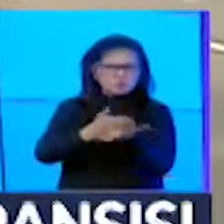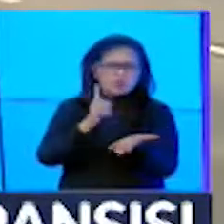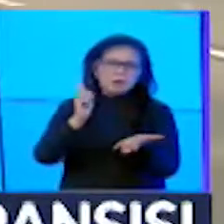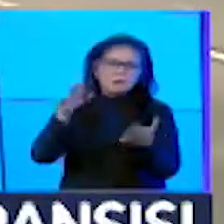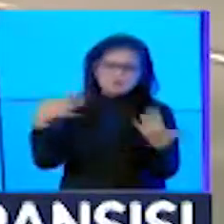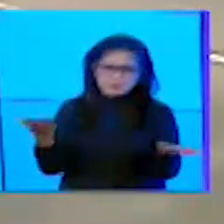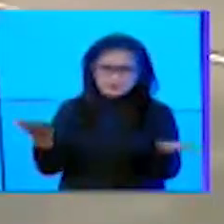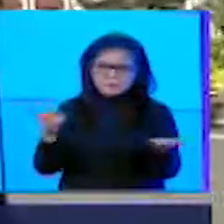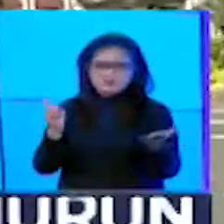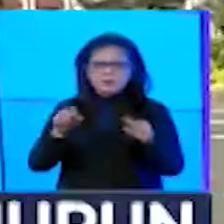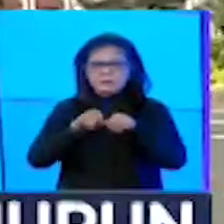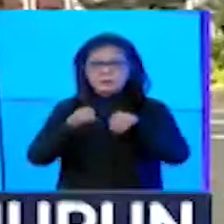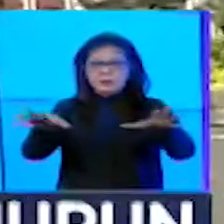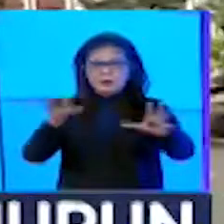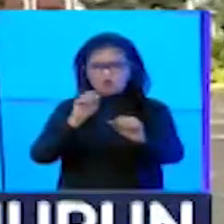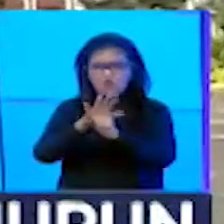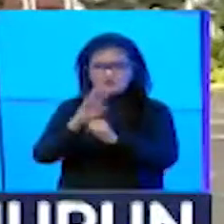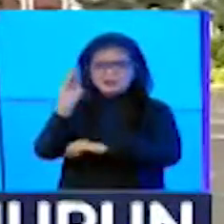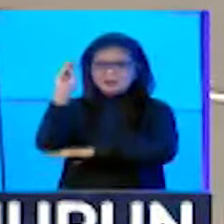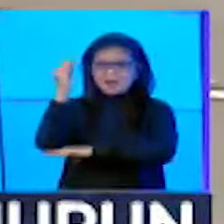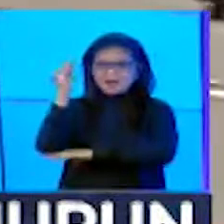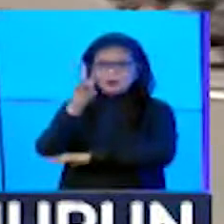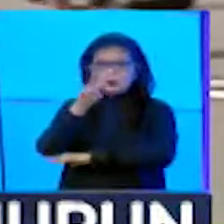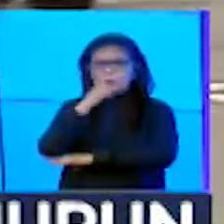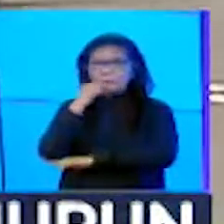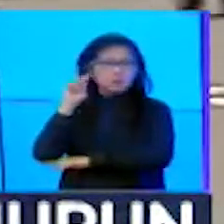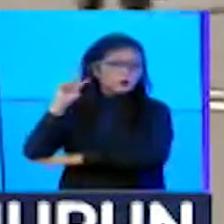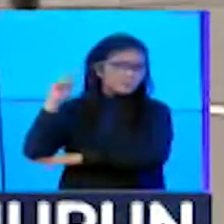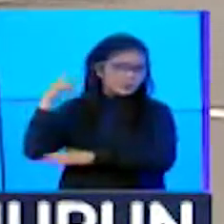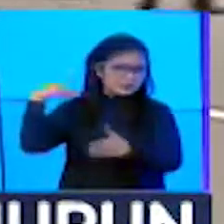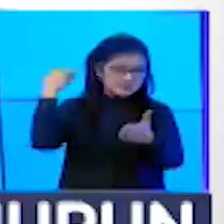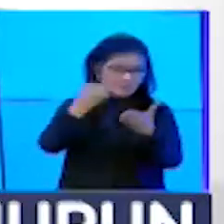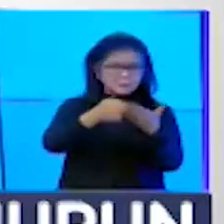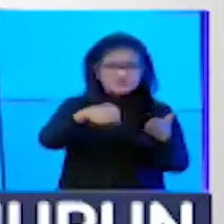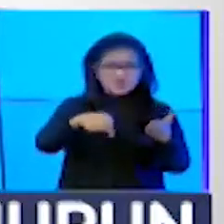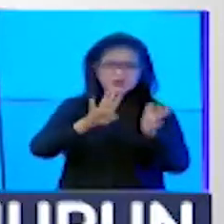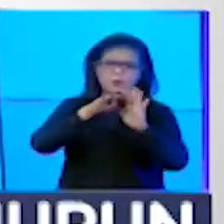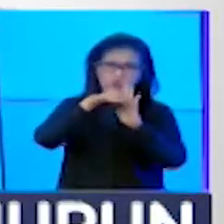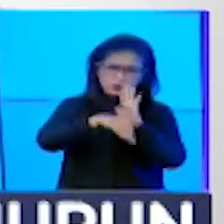lantaran penyebaran virus Corona di ibukota selama dua pekan terakhir dinilai landai